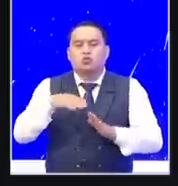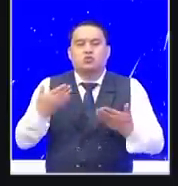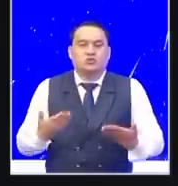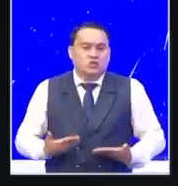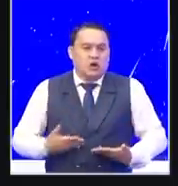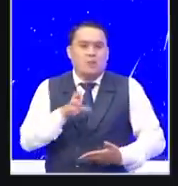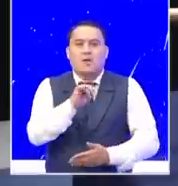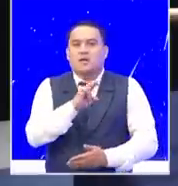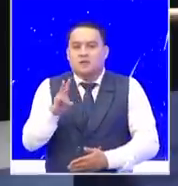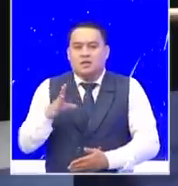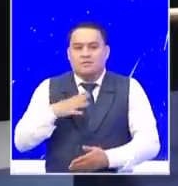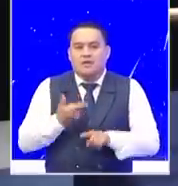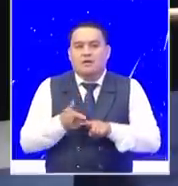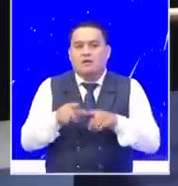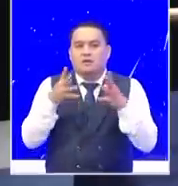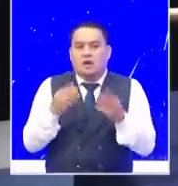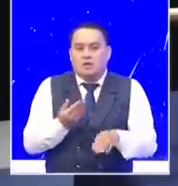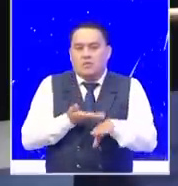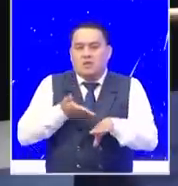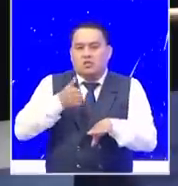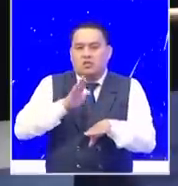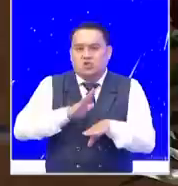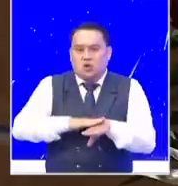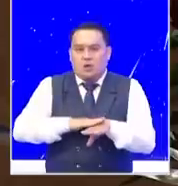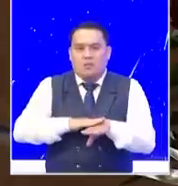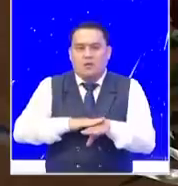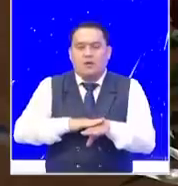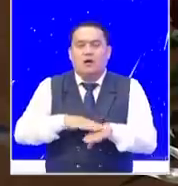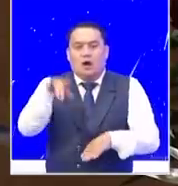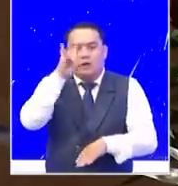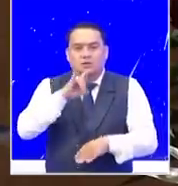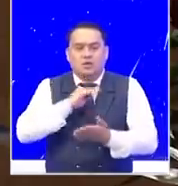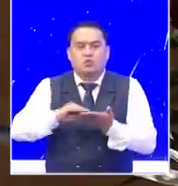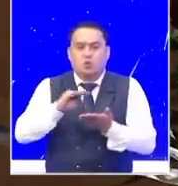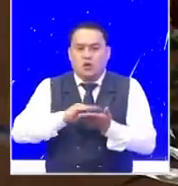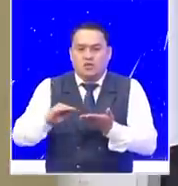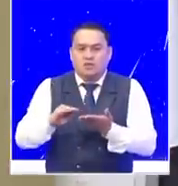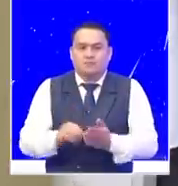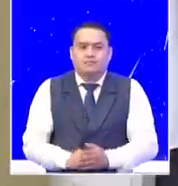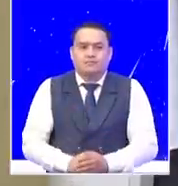Бейсена Куранбека, в этот день было тяжело даже мэтрам казахстанской журналистики.